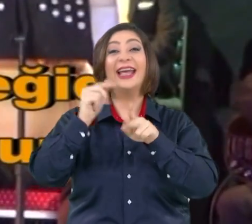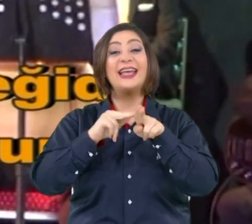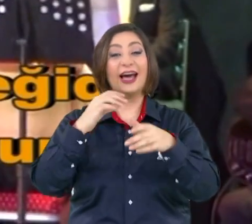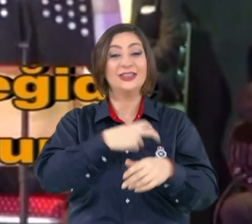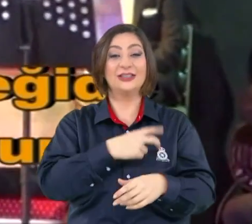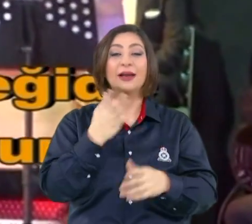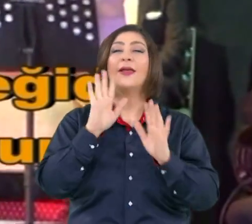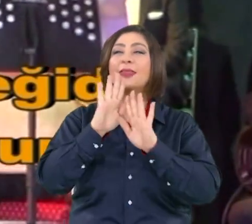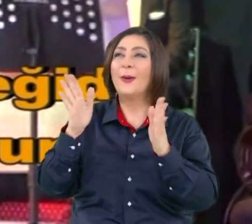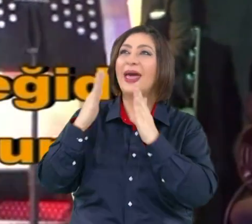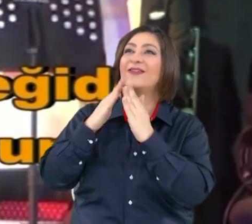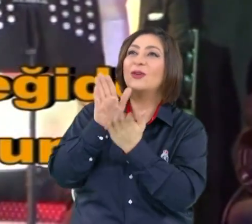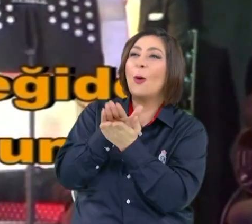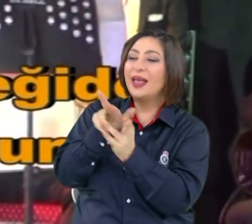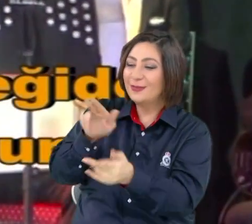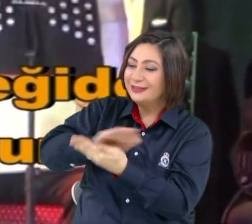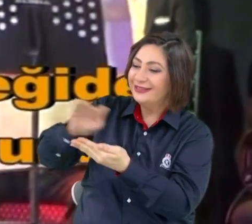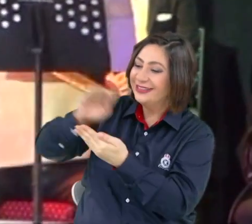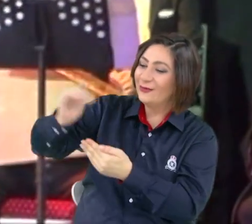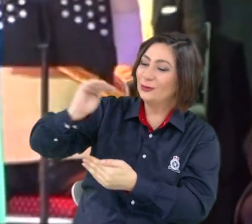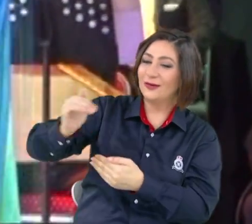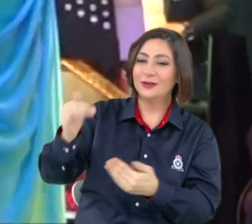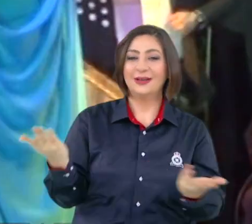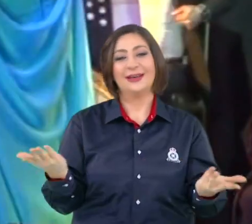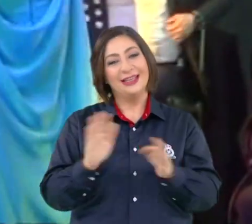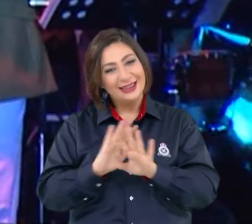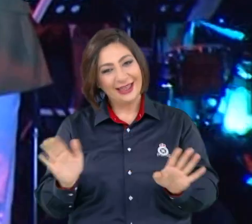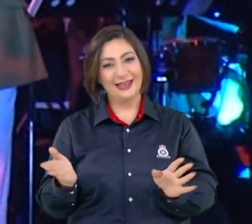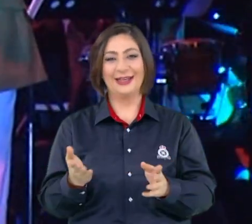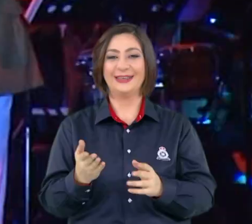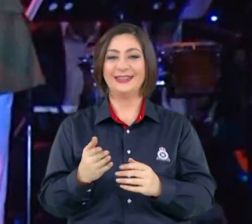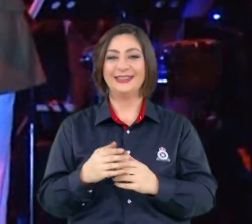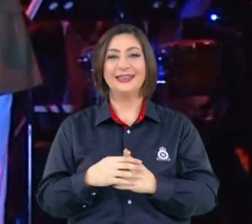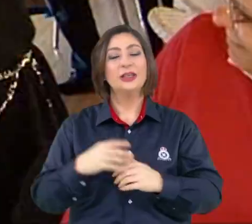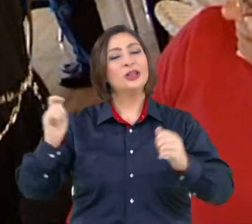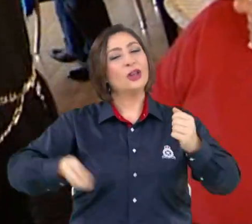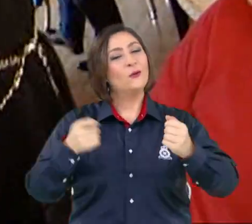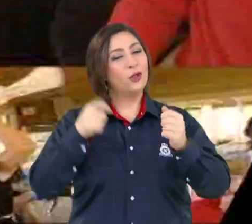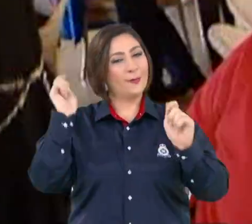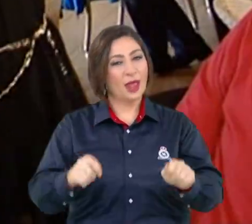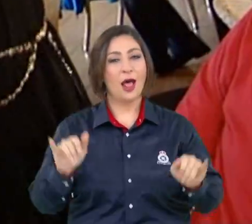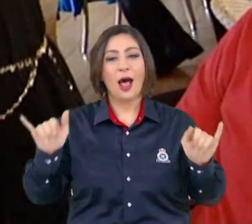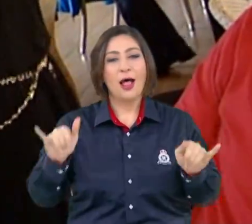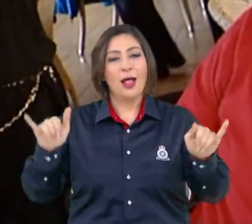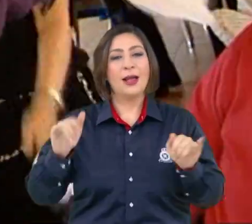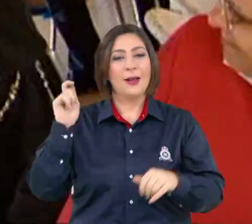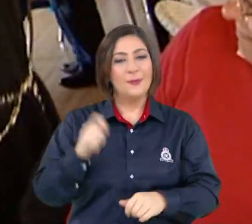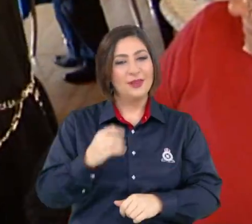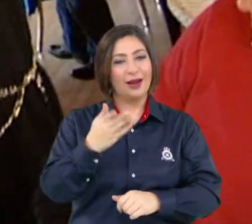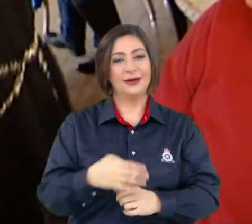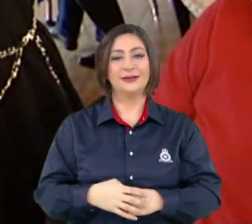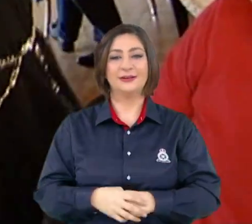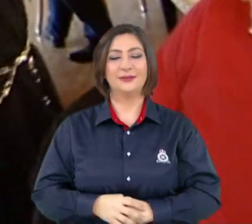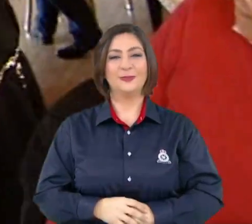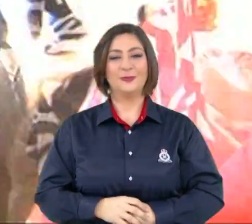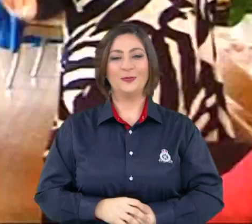Ya Safiye, evdeki köpeği de aynı şekilde. Davul çaldılar, halay çektiler.